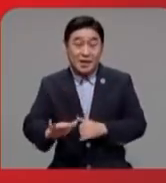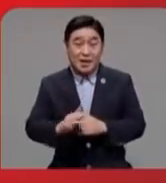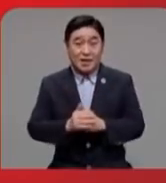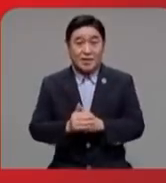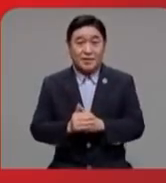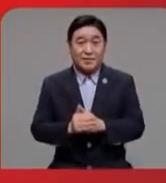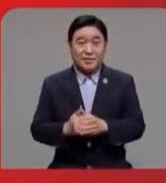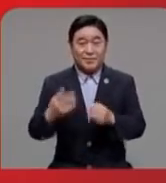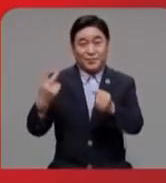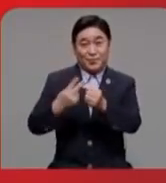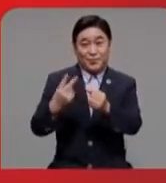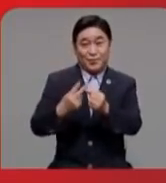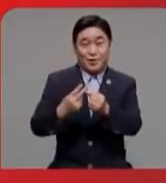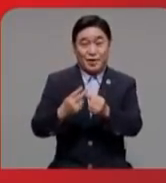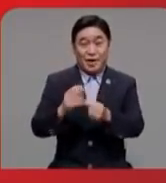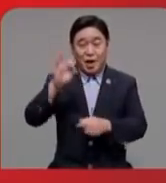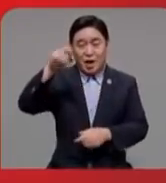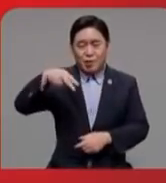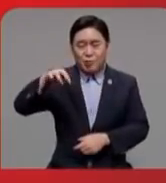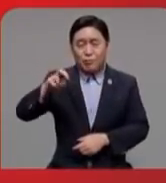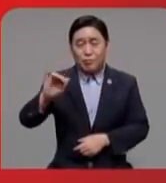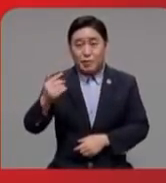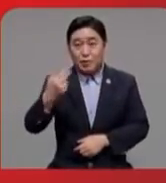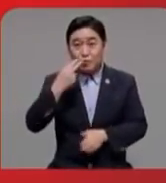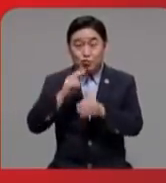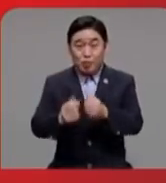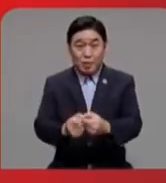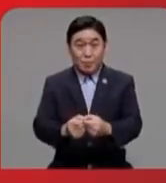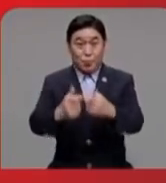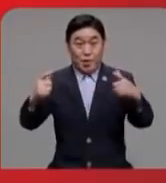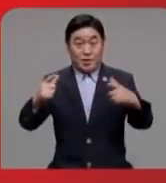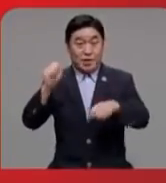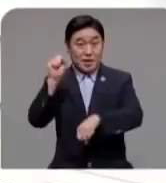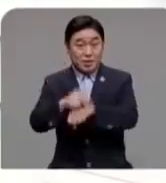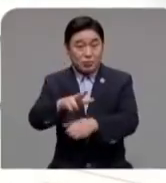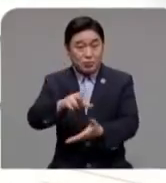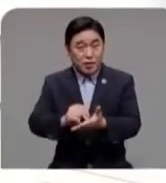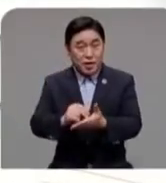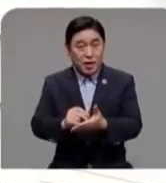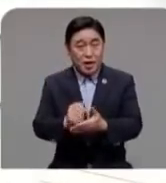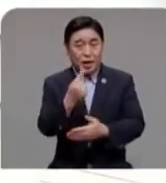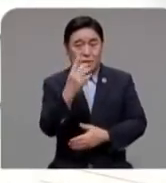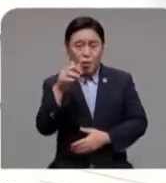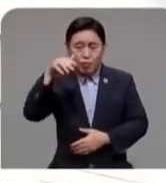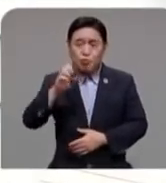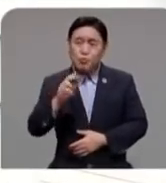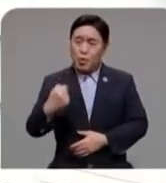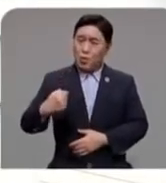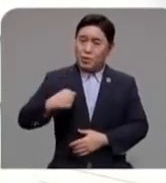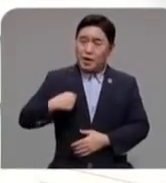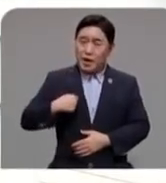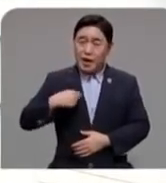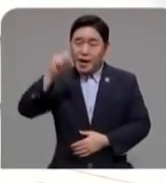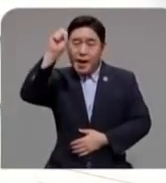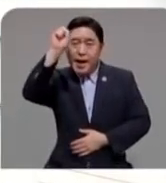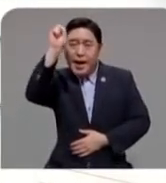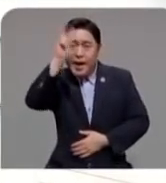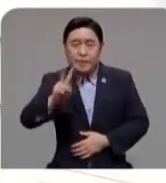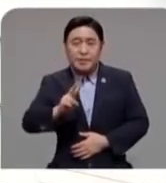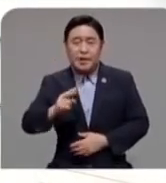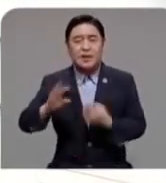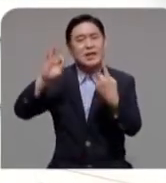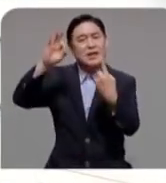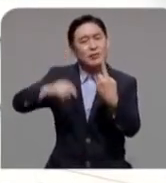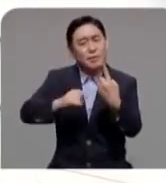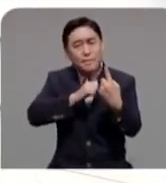번째, 이제 방금 유승민 후보께서 말씀하신 확장성 문제입니다. 홍준표가 갑자기 이렇게